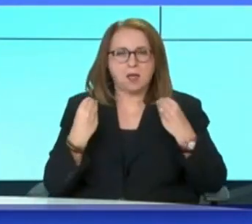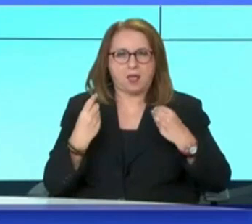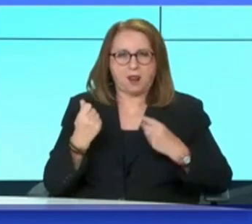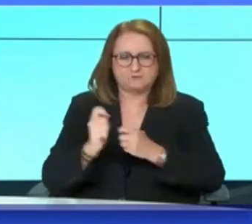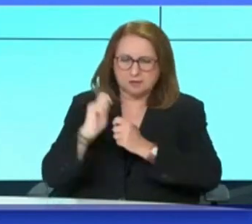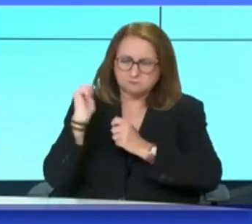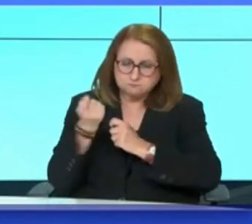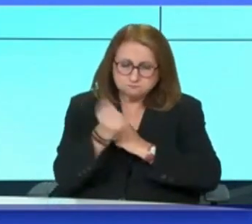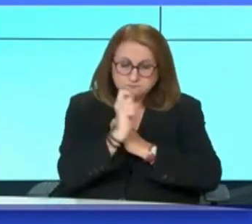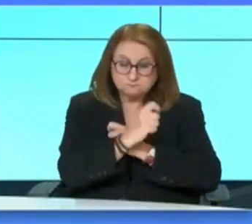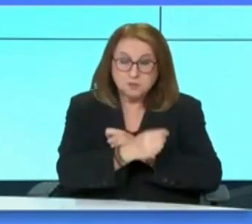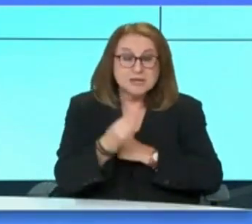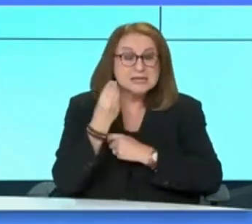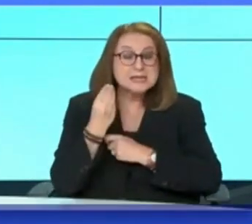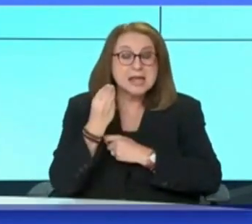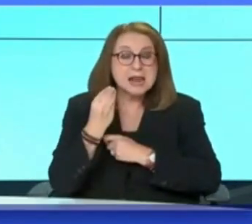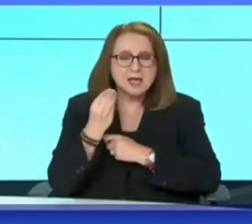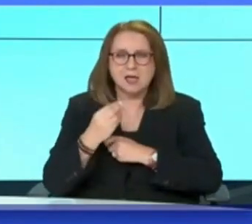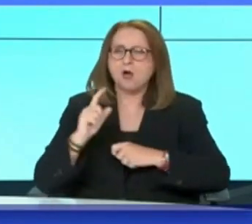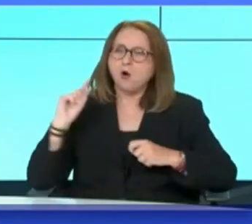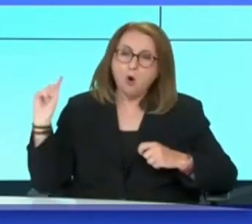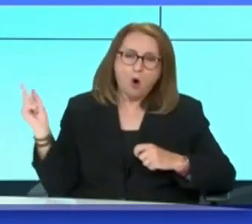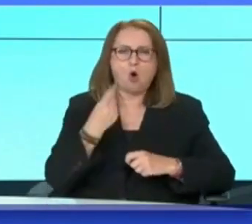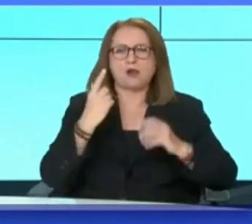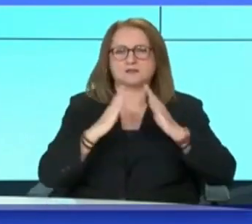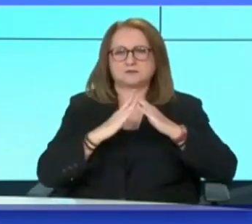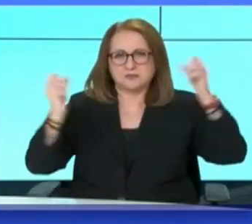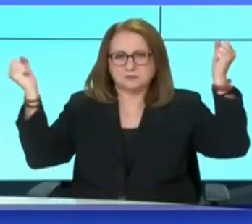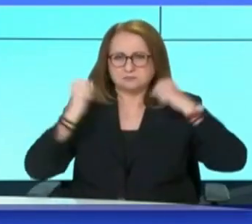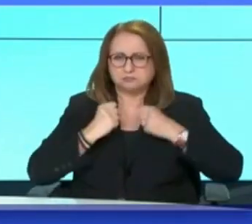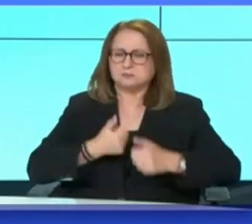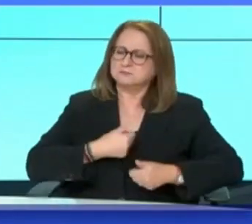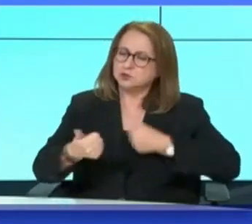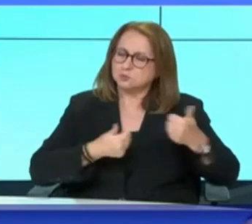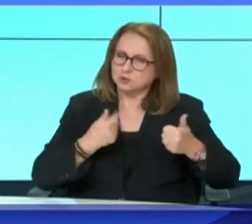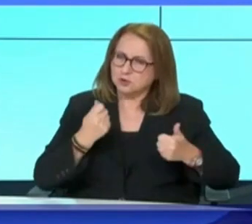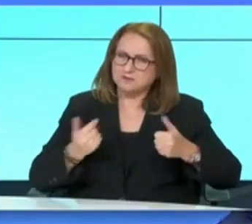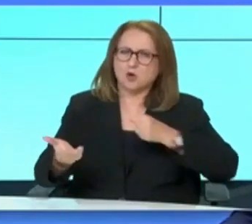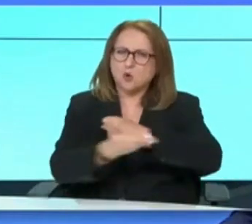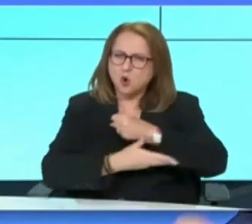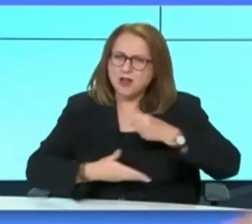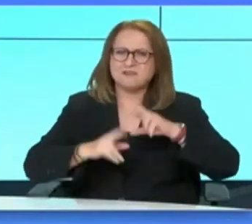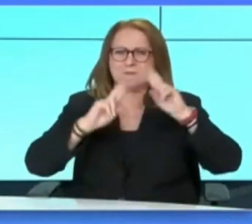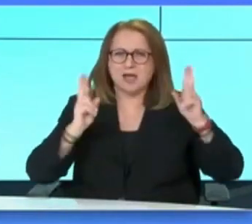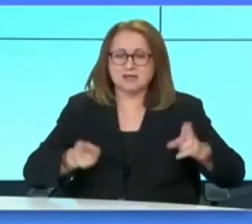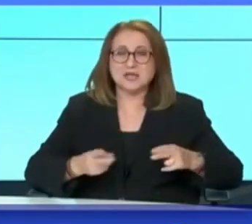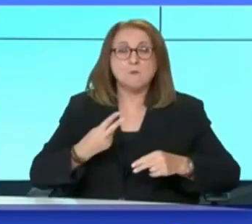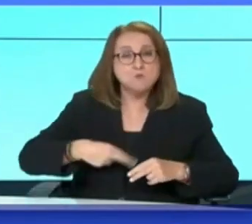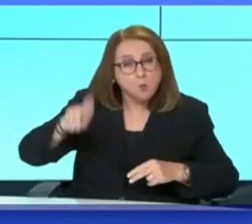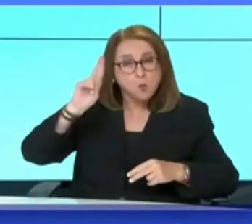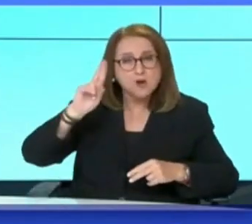πληγέντες, ειδικά όμως η Εύβοια, η Βόρεια Εύβοια, θα κάνει μια νέα αρχή.